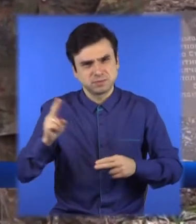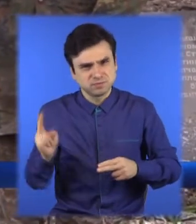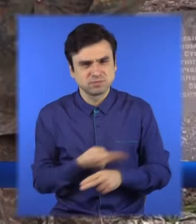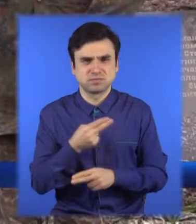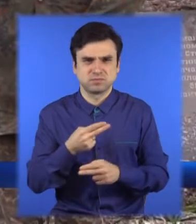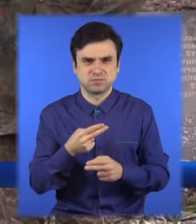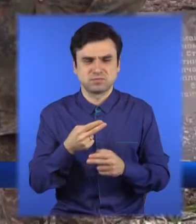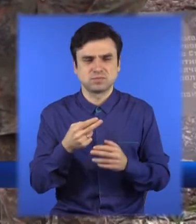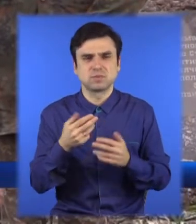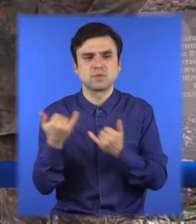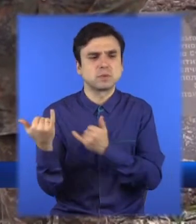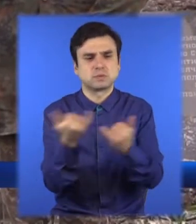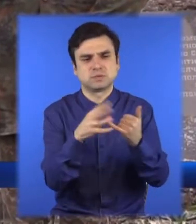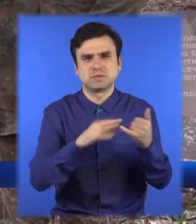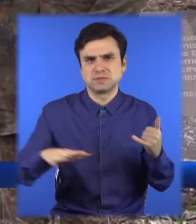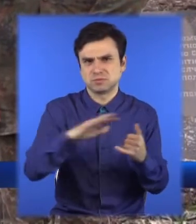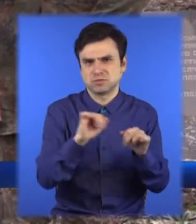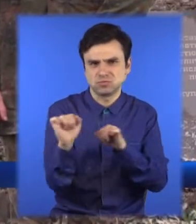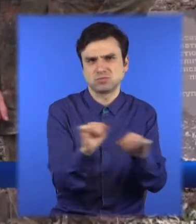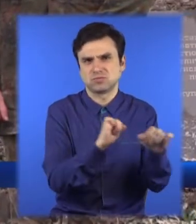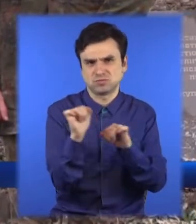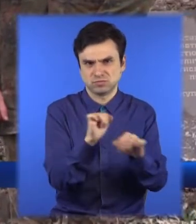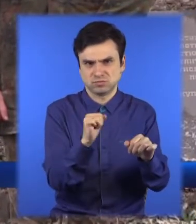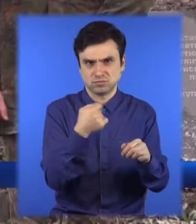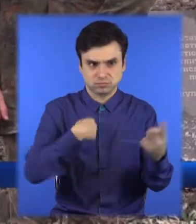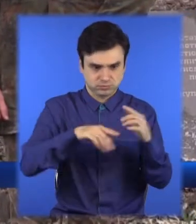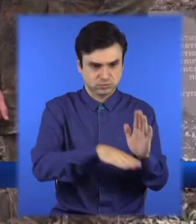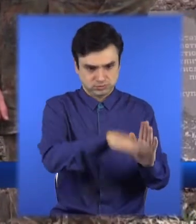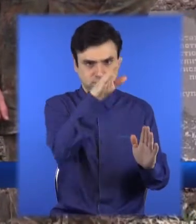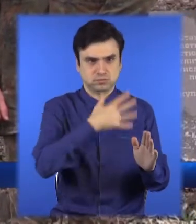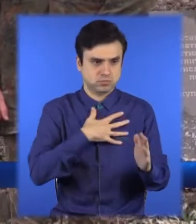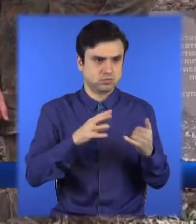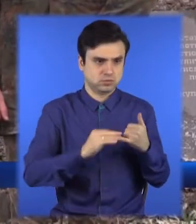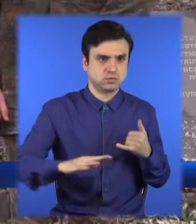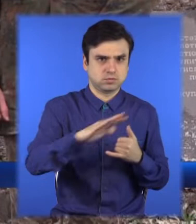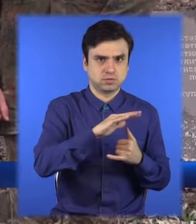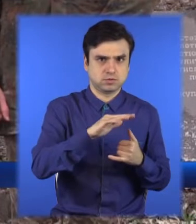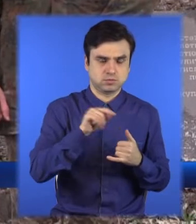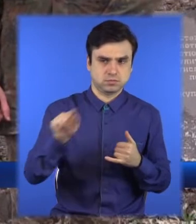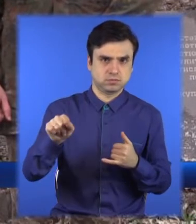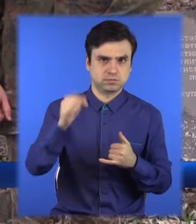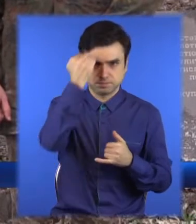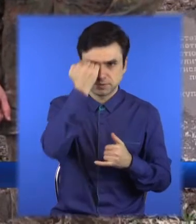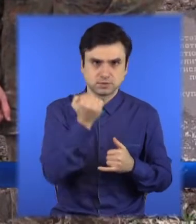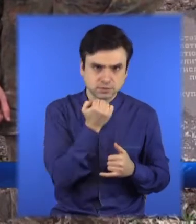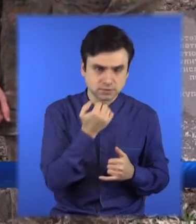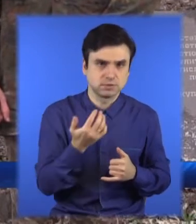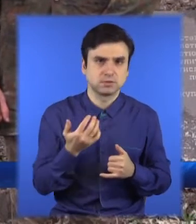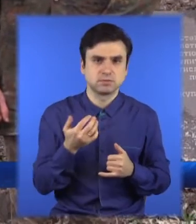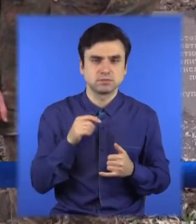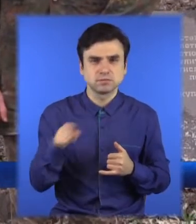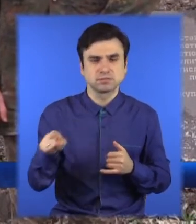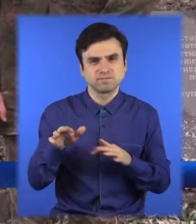душу, захищаючи нашу землю, де ми зараз живемо. І дякуючи їм, і дякуючи